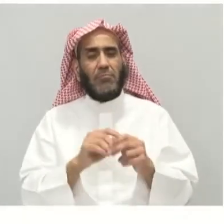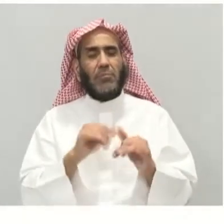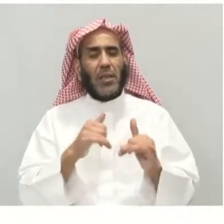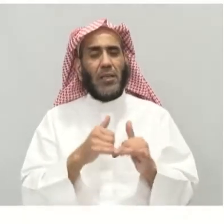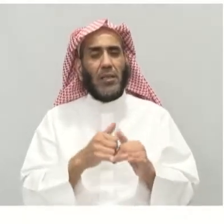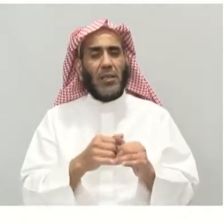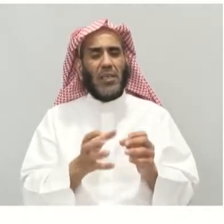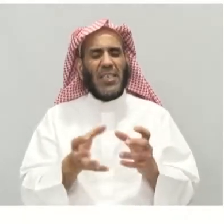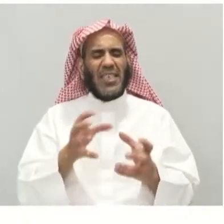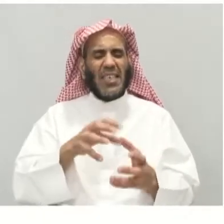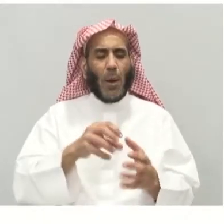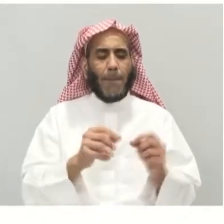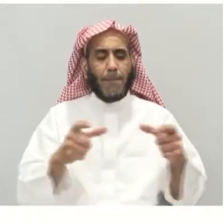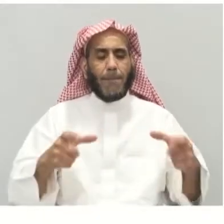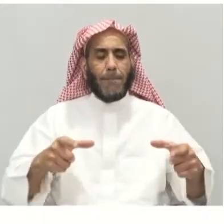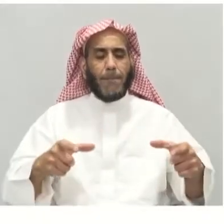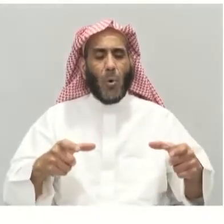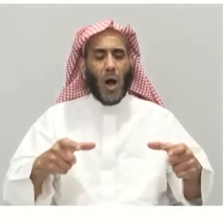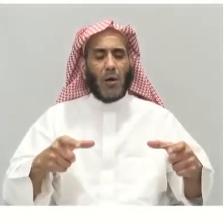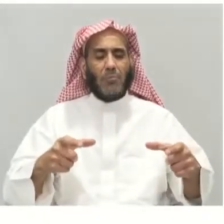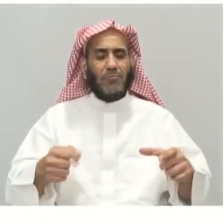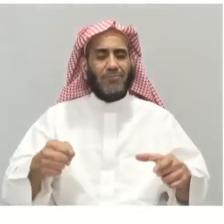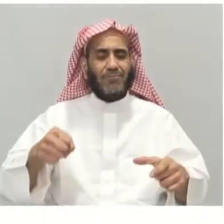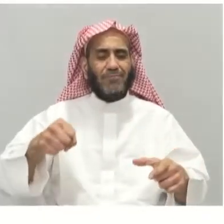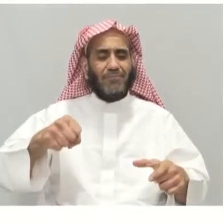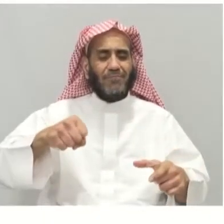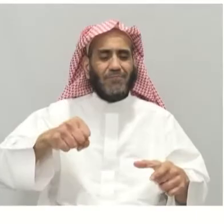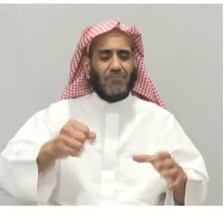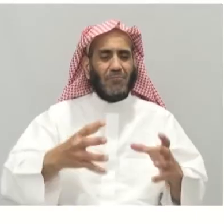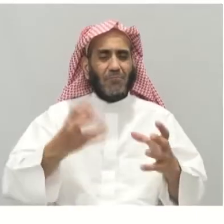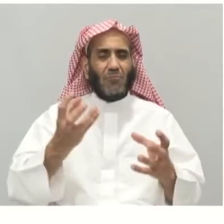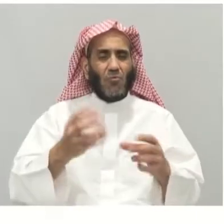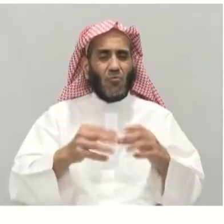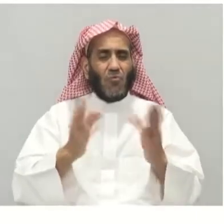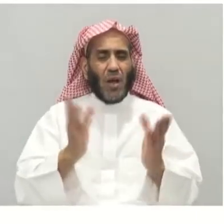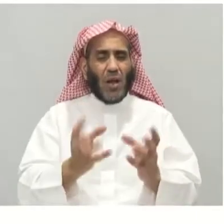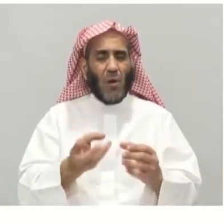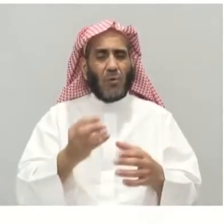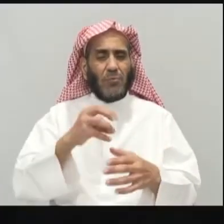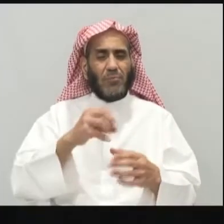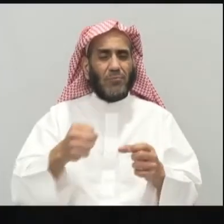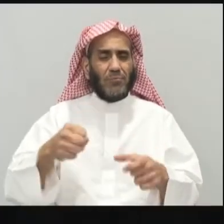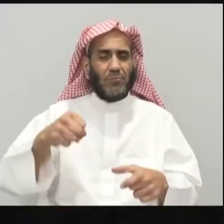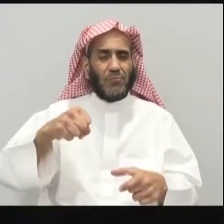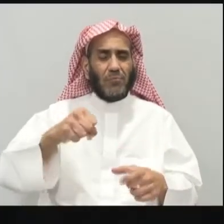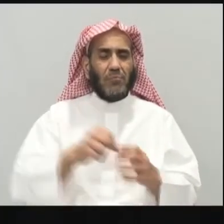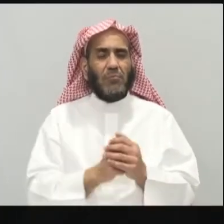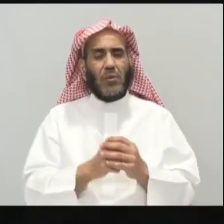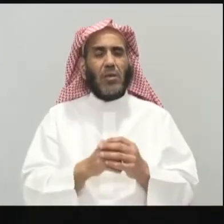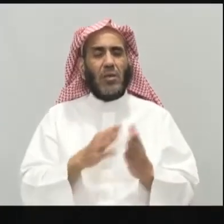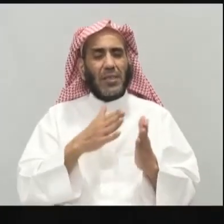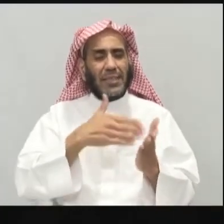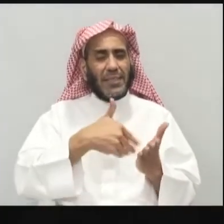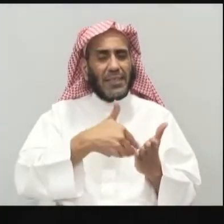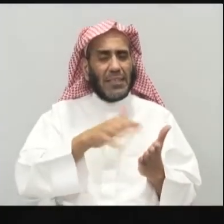السك بالبطانه ناخذ اللي هو يتم سكب عليها القطعه الفخاريه او الخزفيه ويتم بامكان ندهن